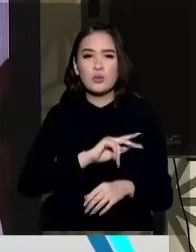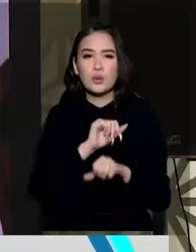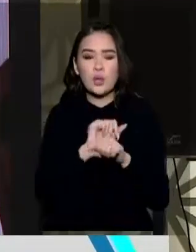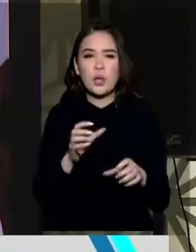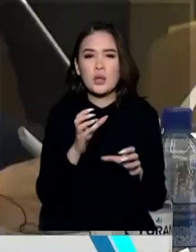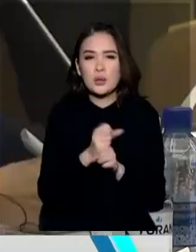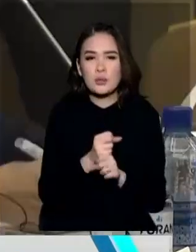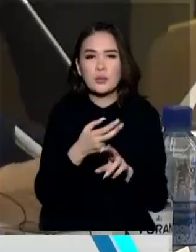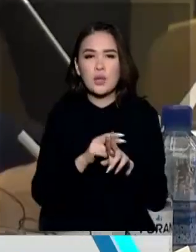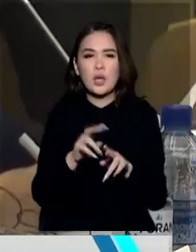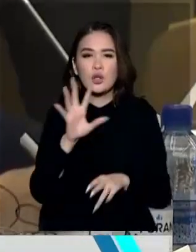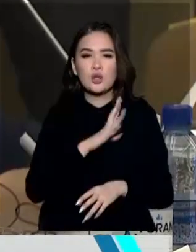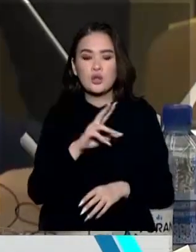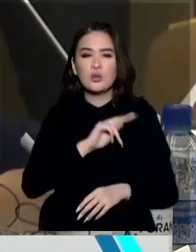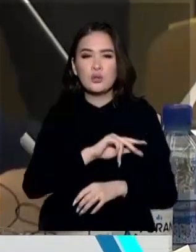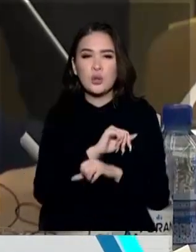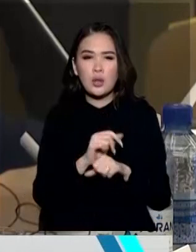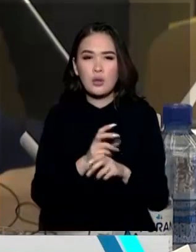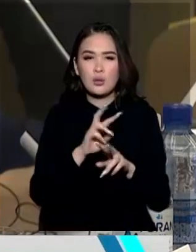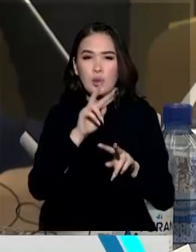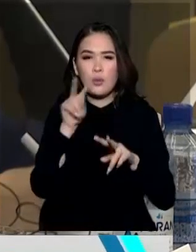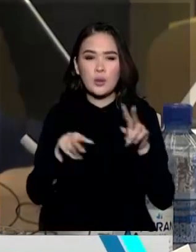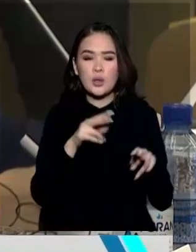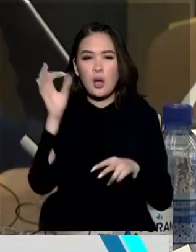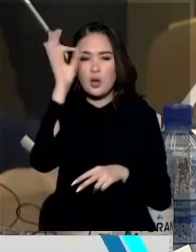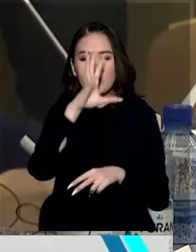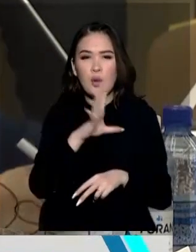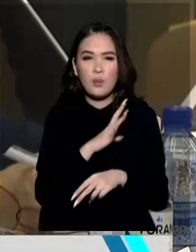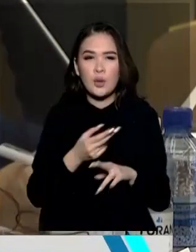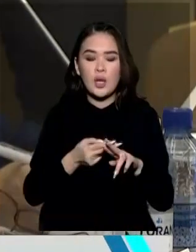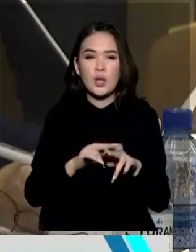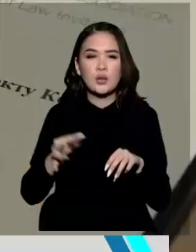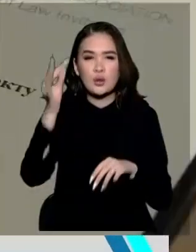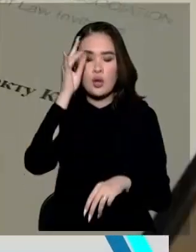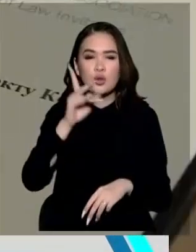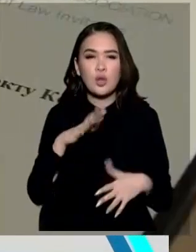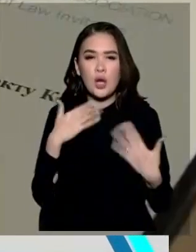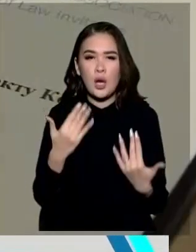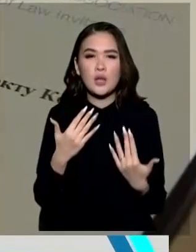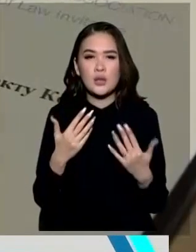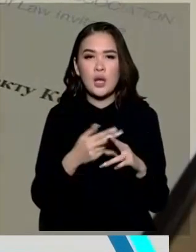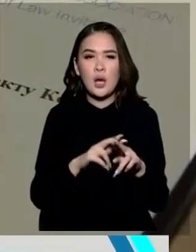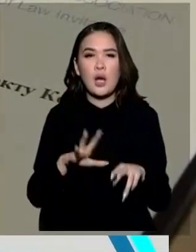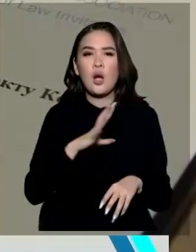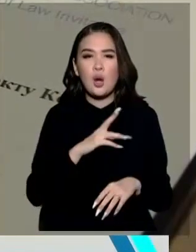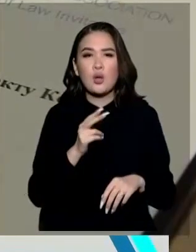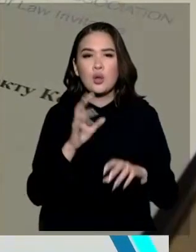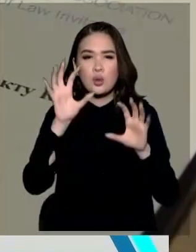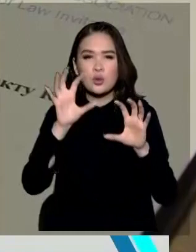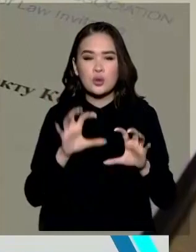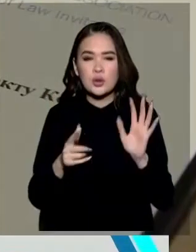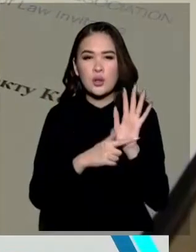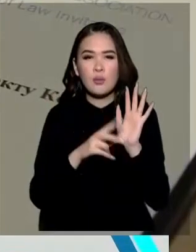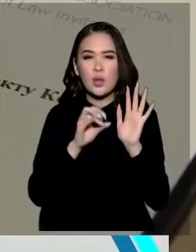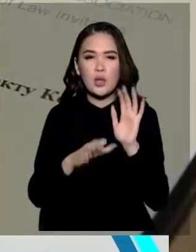қысылып, қымтырылмай жүру жағында қарастыру керек дейді фемида өкілдері. Еске салайық, қазір қолданыстағы әдеп кодексі 7 жыл